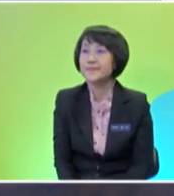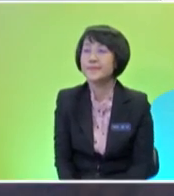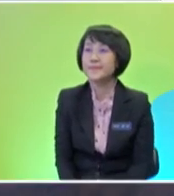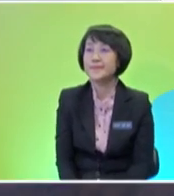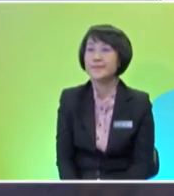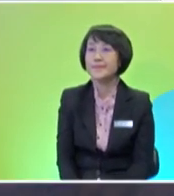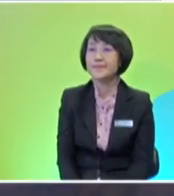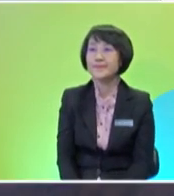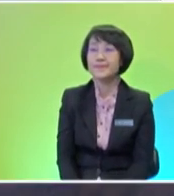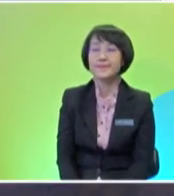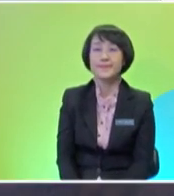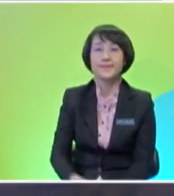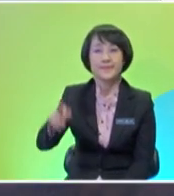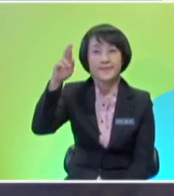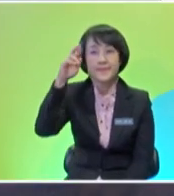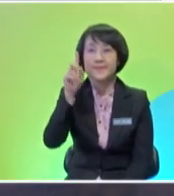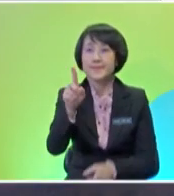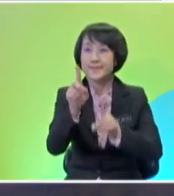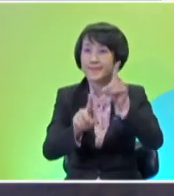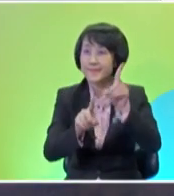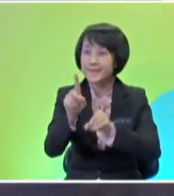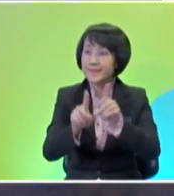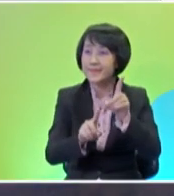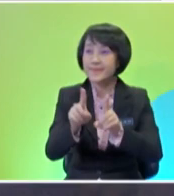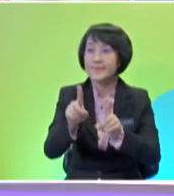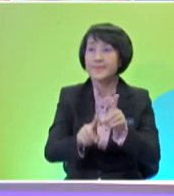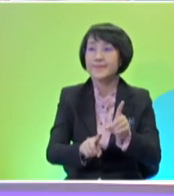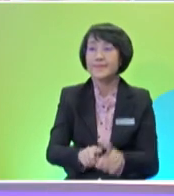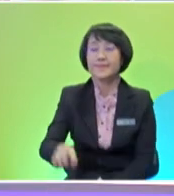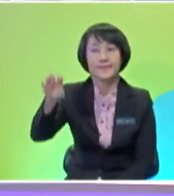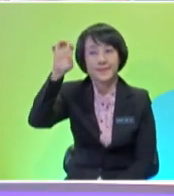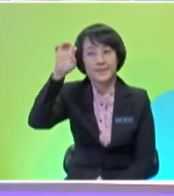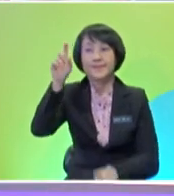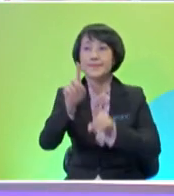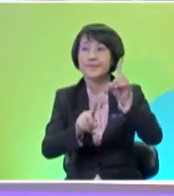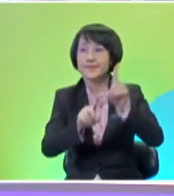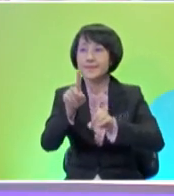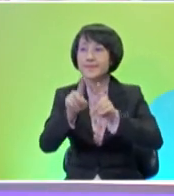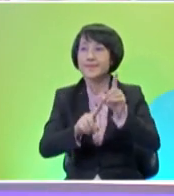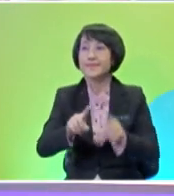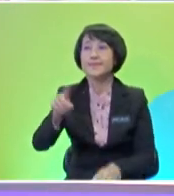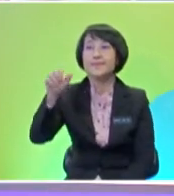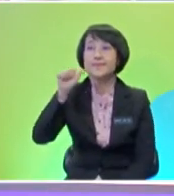satu bintang satu bintang dari Erik satu bintang